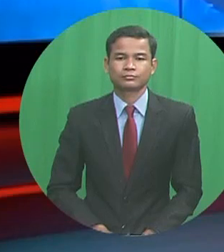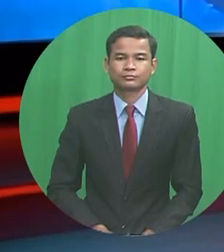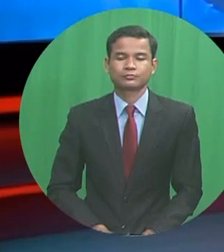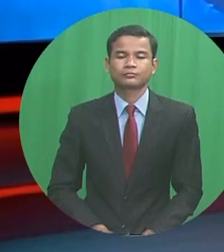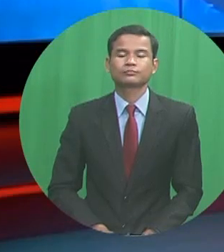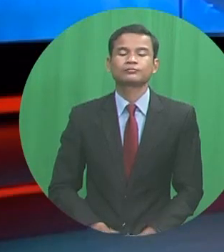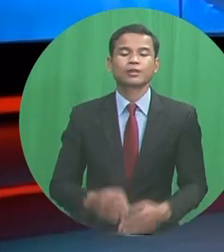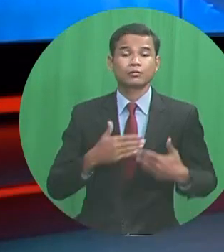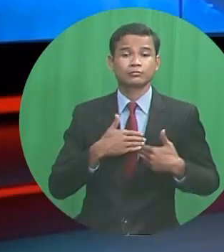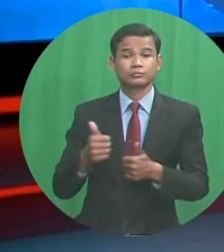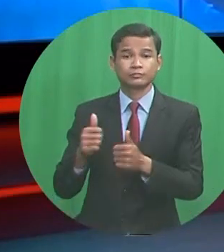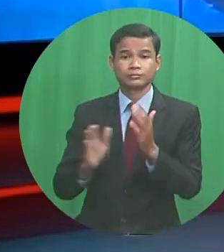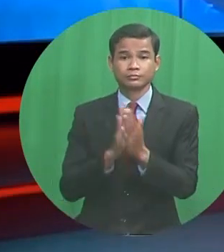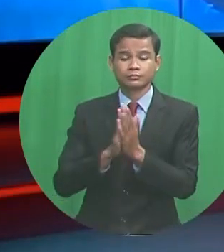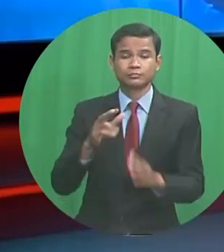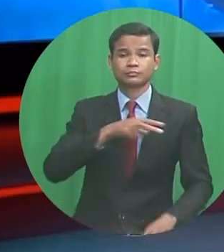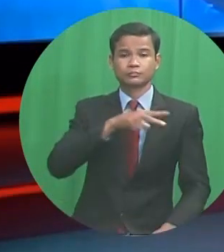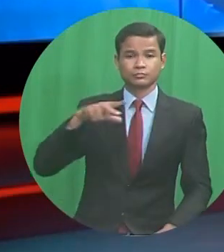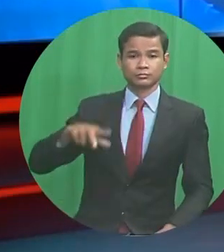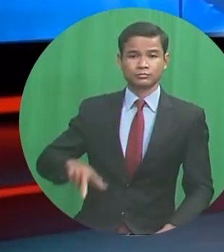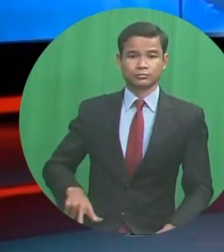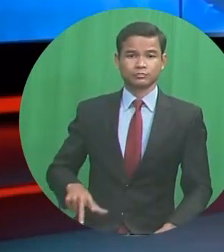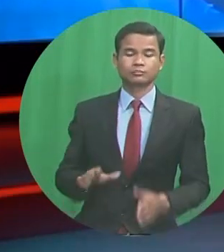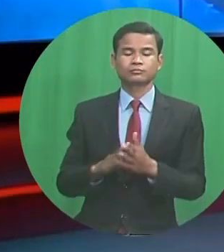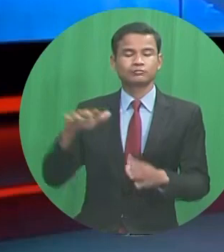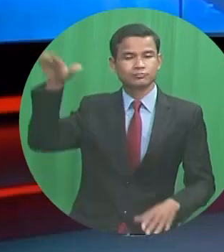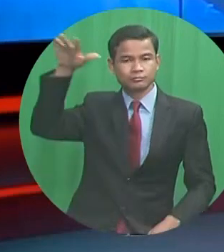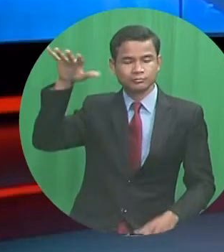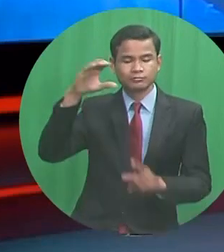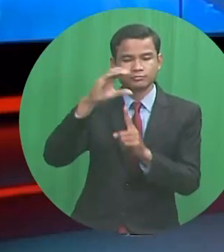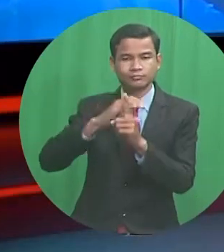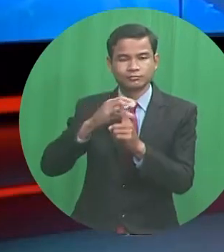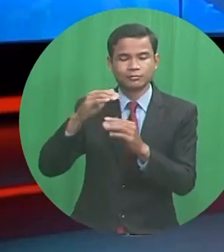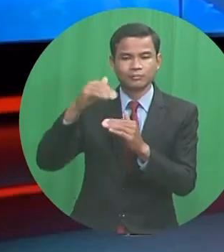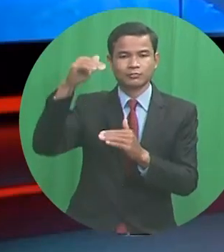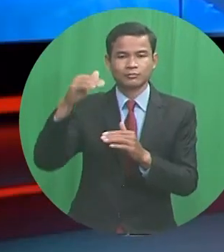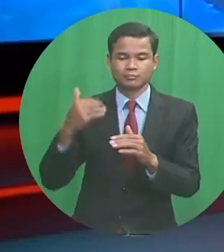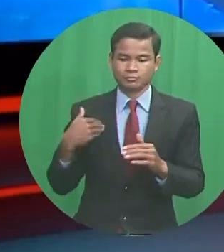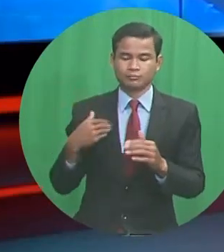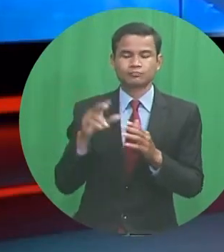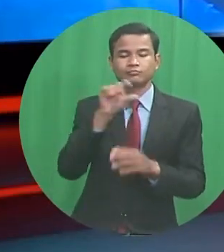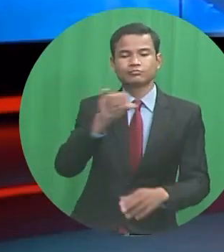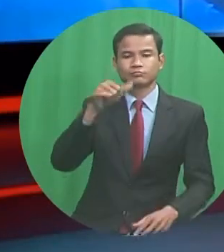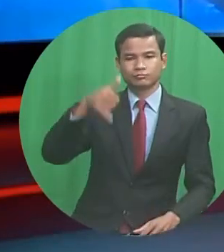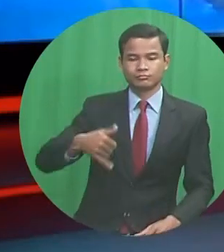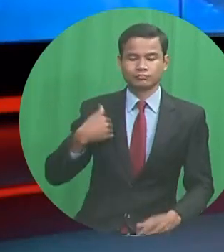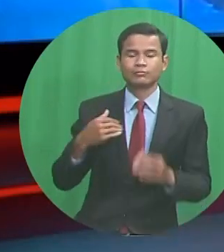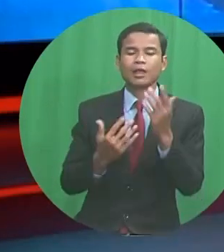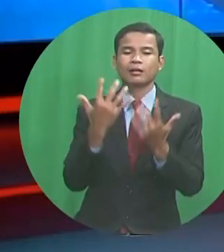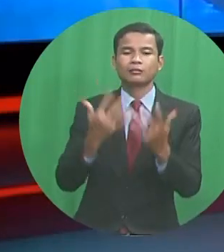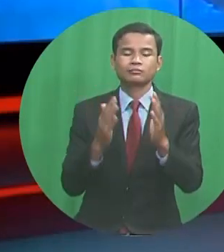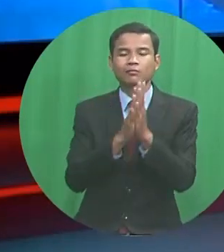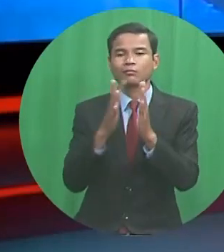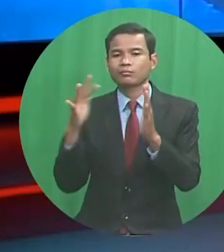ញាតិចាប់អារម្មណ៍នៅក្នុងប្រទេសព័រទុយហ្គាល់ឯណោះវិញគឺសីតុណ្ហភាពខ្ពស់នៅចុងសប្តាហ៍នេះគឺបានបង្កឲ្យមានភ្លើងឆេះព្រៃ